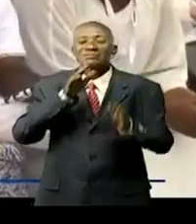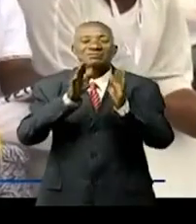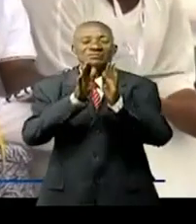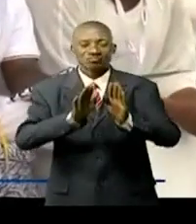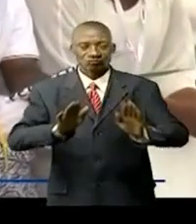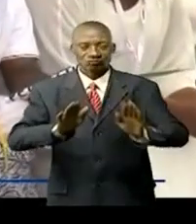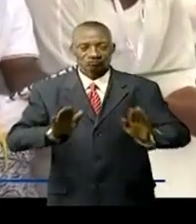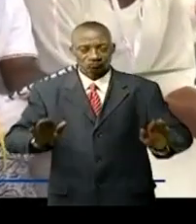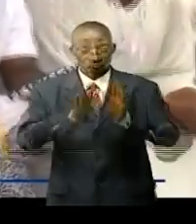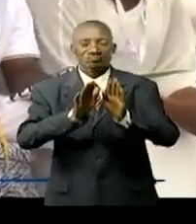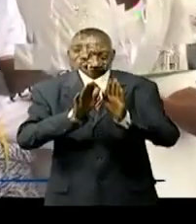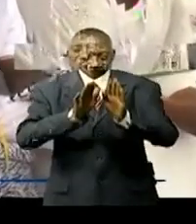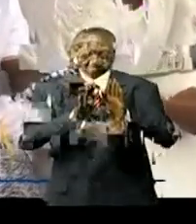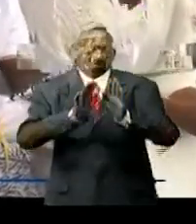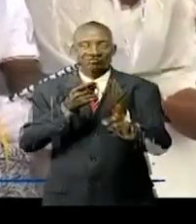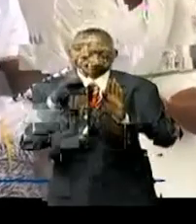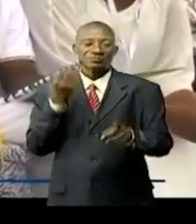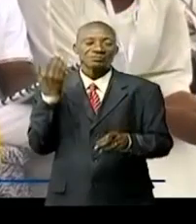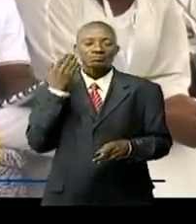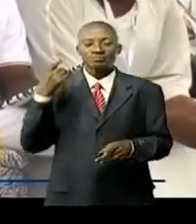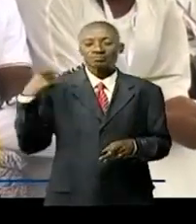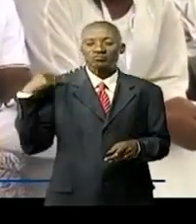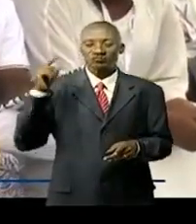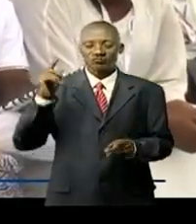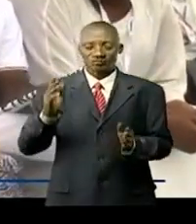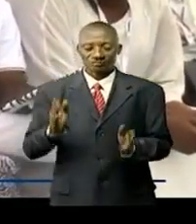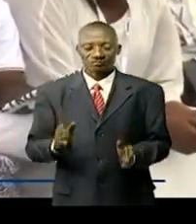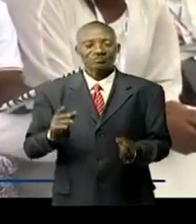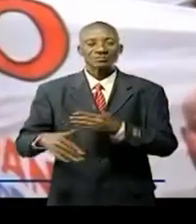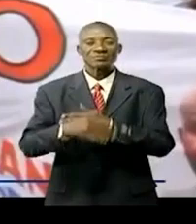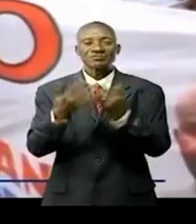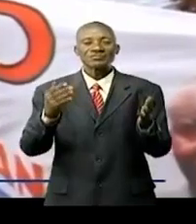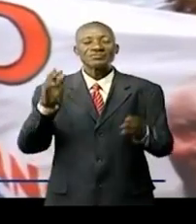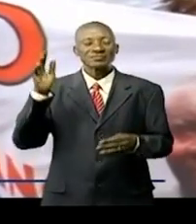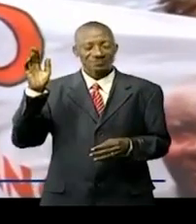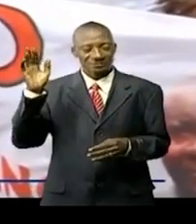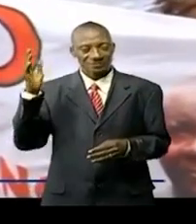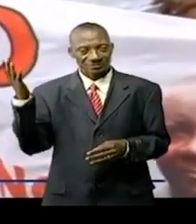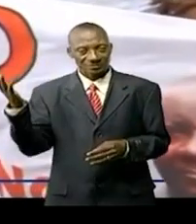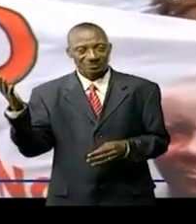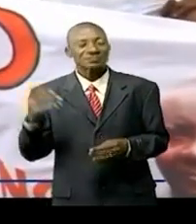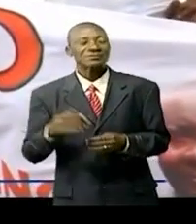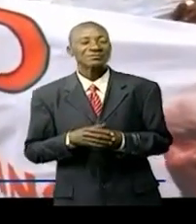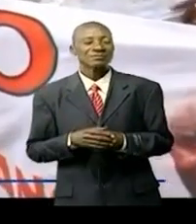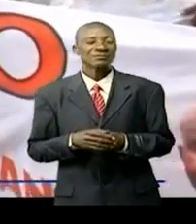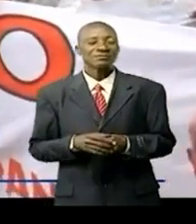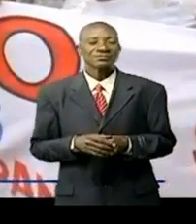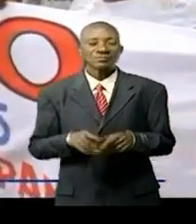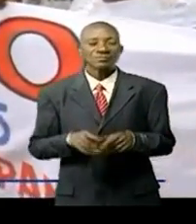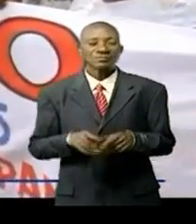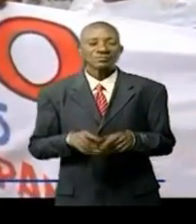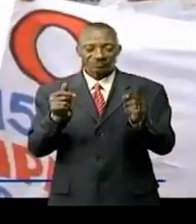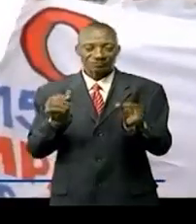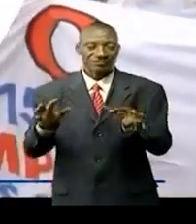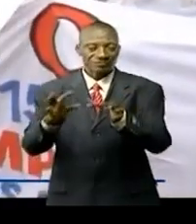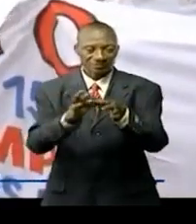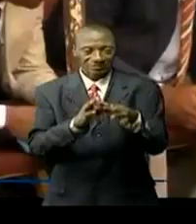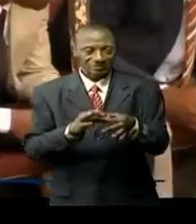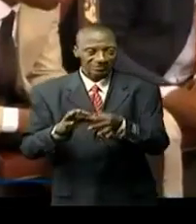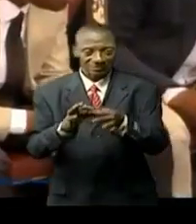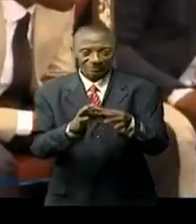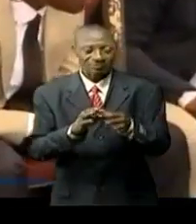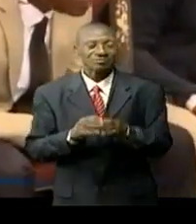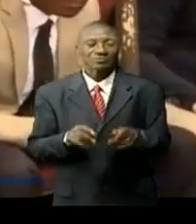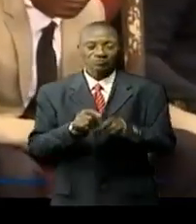à l'unité pour le développement et à l'éradication de l'insécurité grandissante, communément appelé phénomène